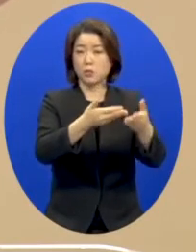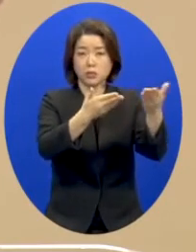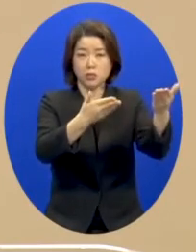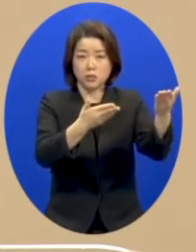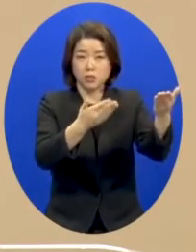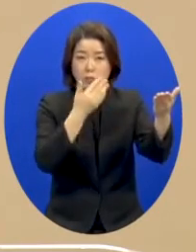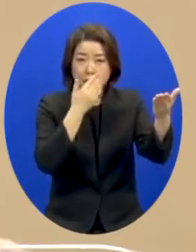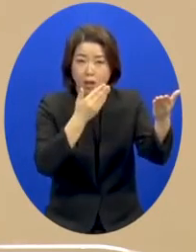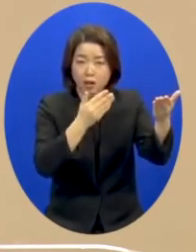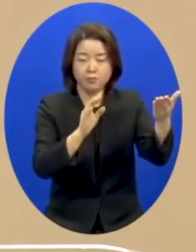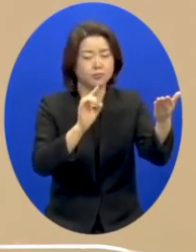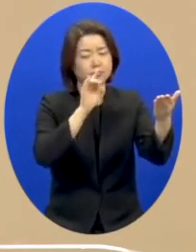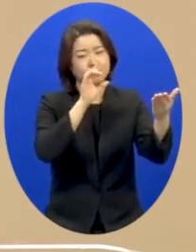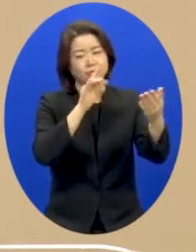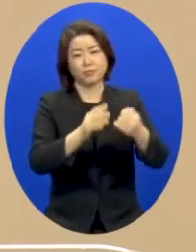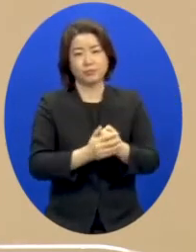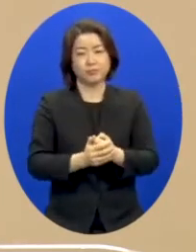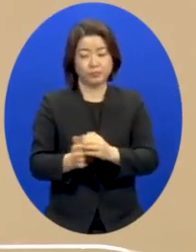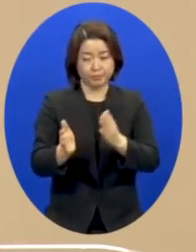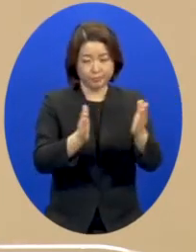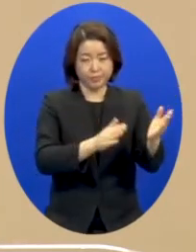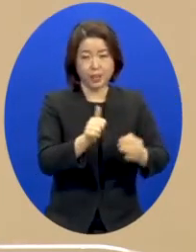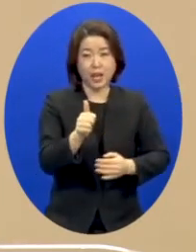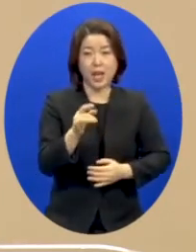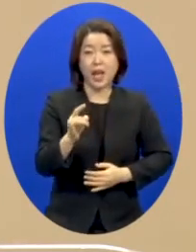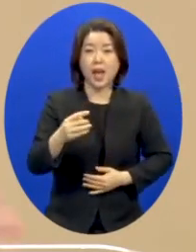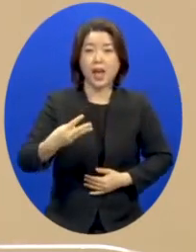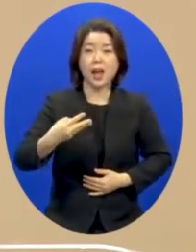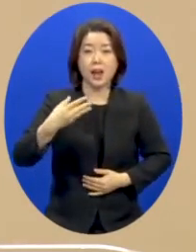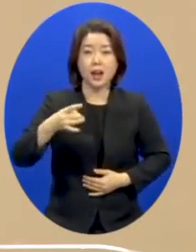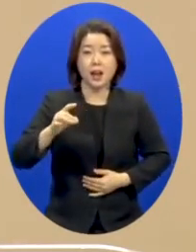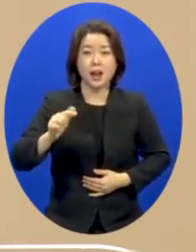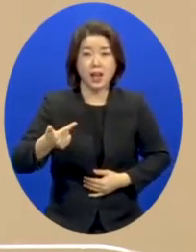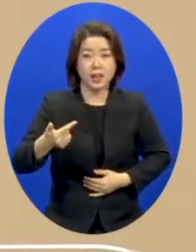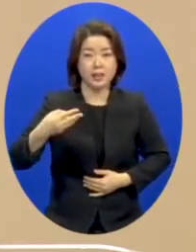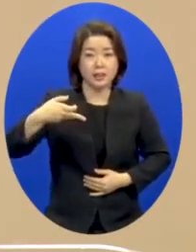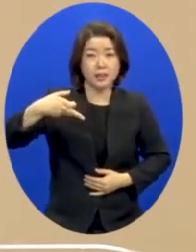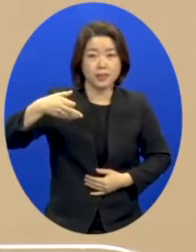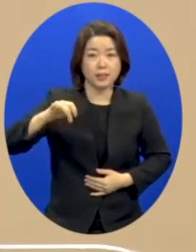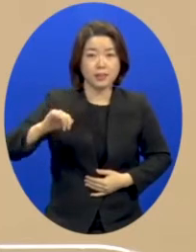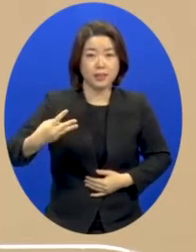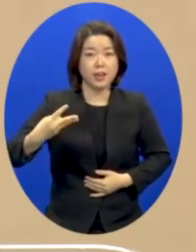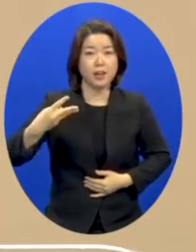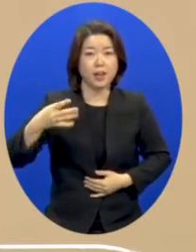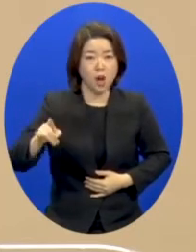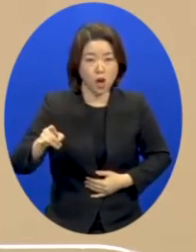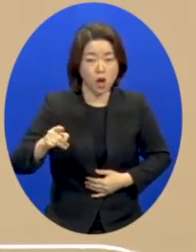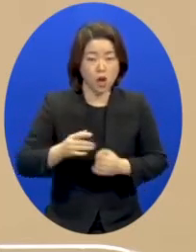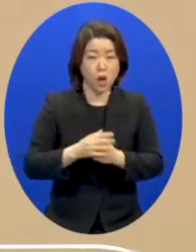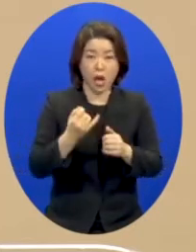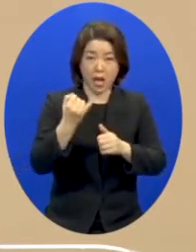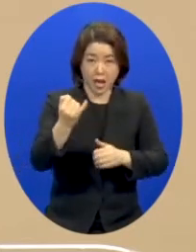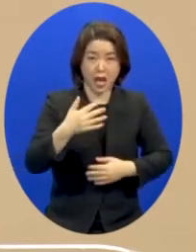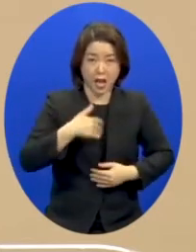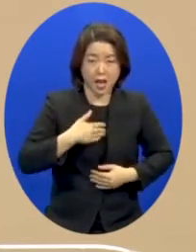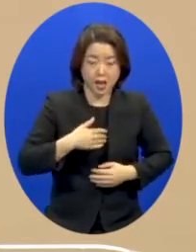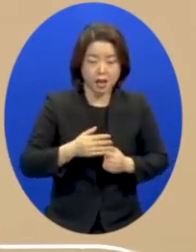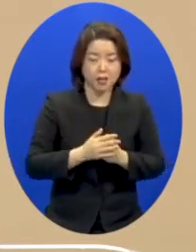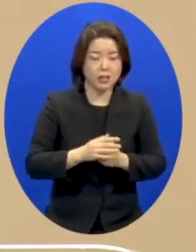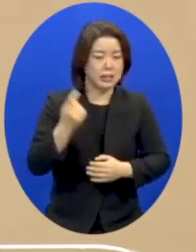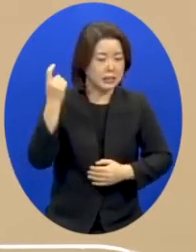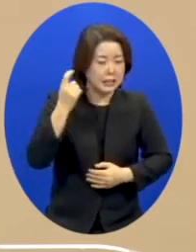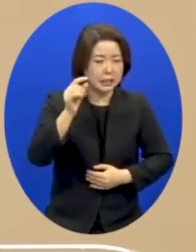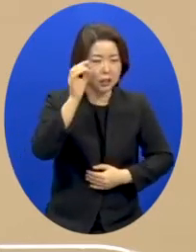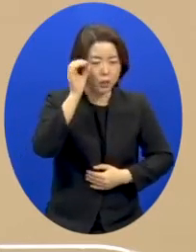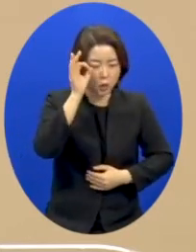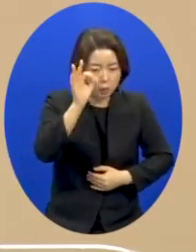있겠습니까? 헬렌 켈러 여사를 다 아실 겁니다. 듣지도 보지도 말하지도 못하는 삼중고에